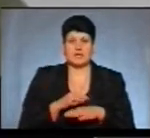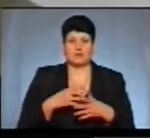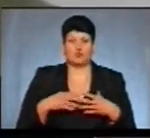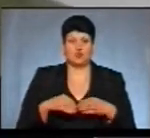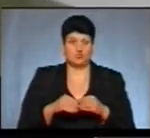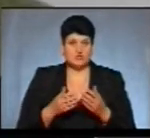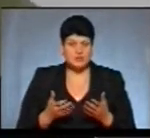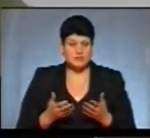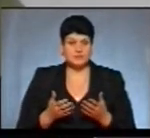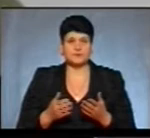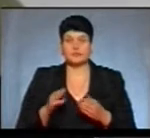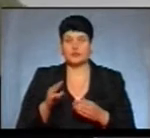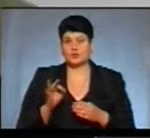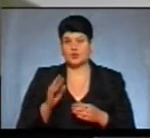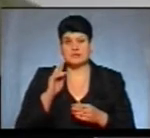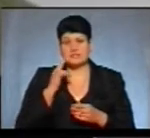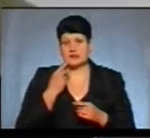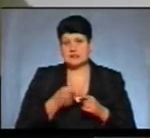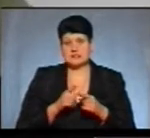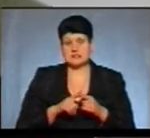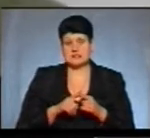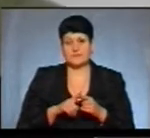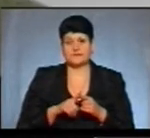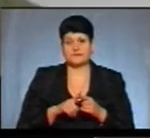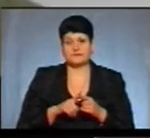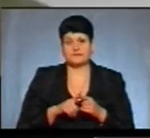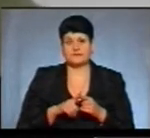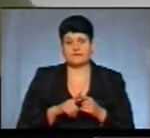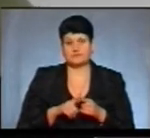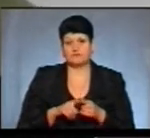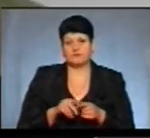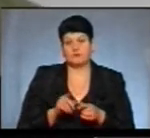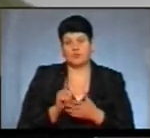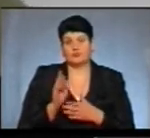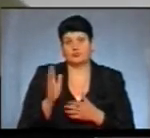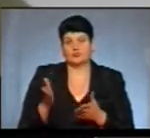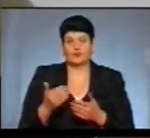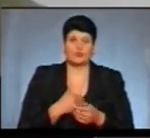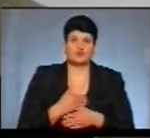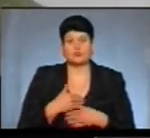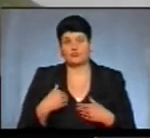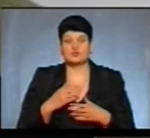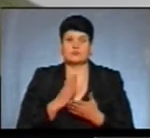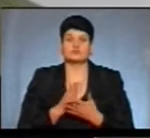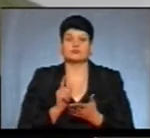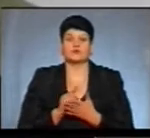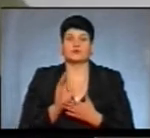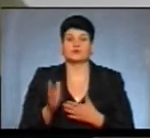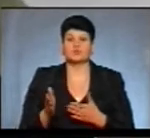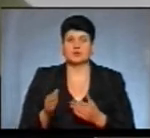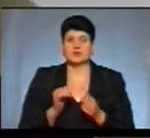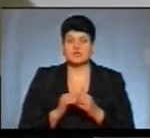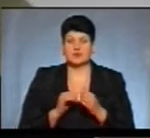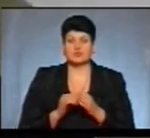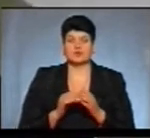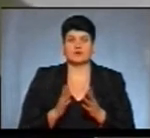то, ну, секс – це абсолютно, ну, апріорі він має бути, там, хочу, не хочу. Часто